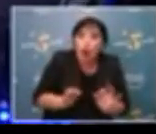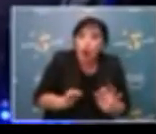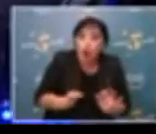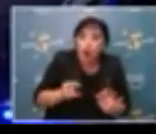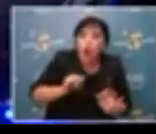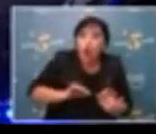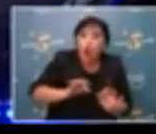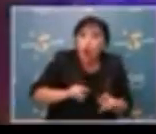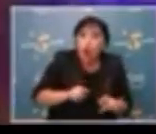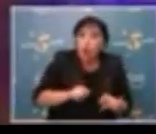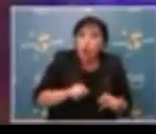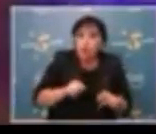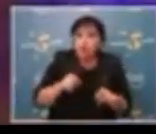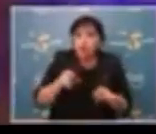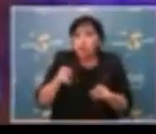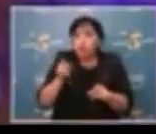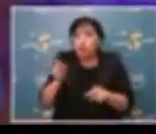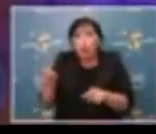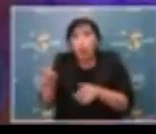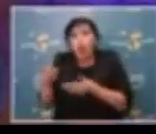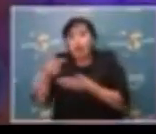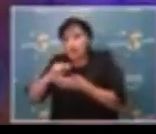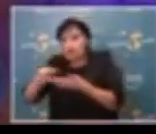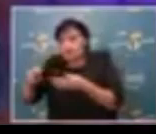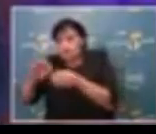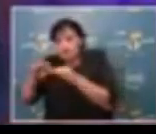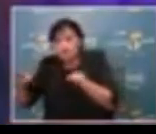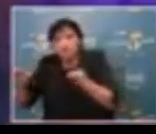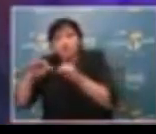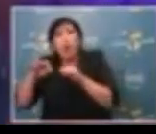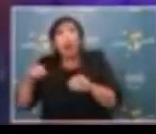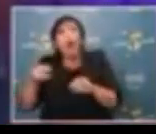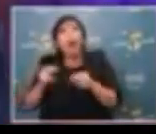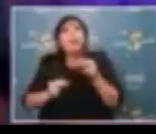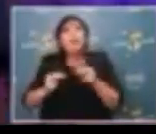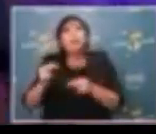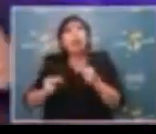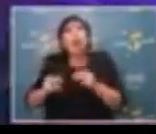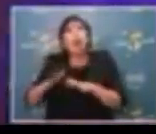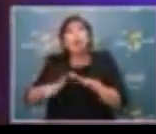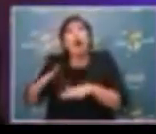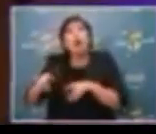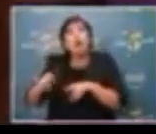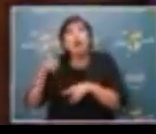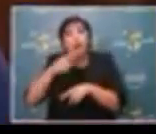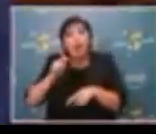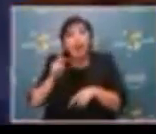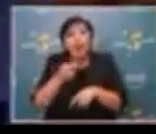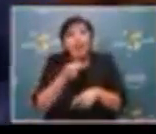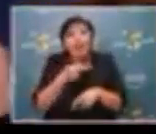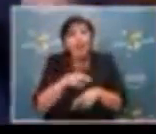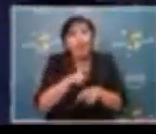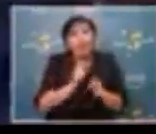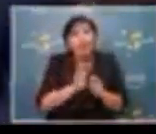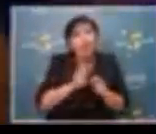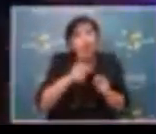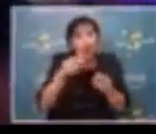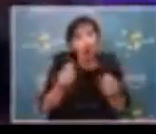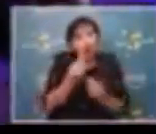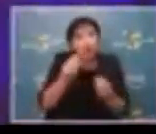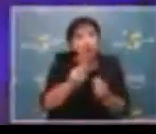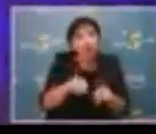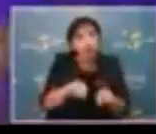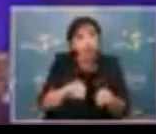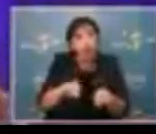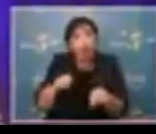E lui gli scrive un moduletto di probabilità di calcolo per vincere al gioco d'azzardo. E diventano le basi della